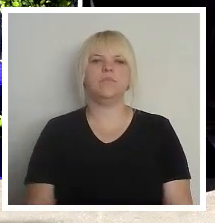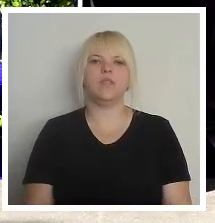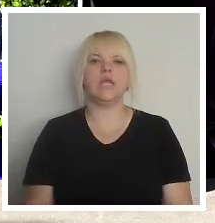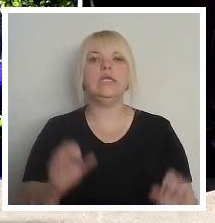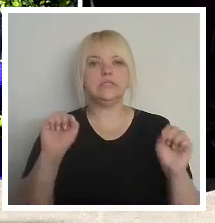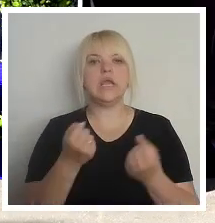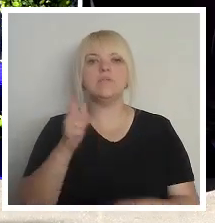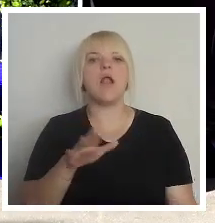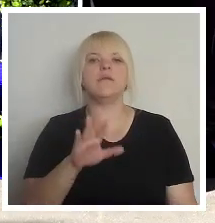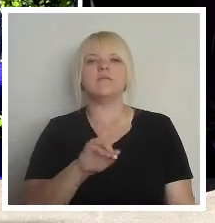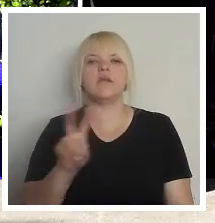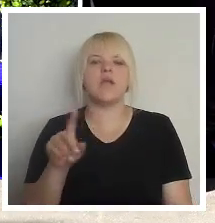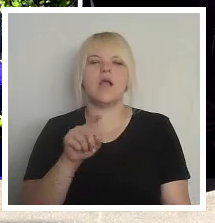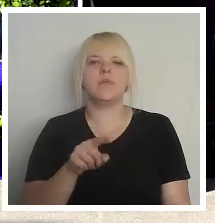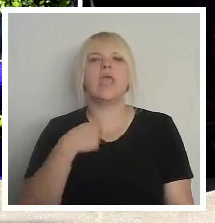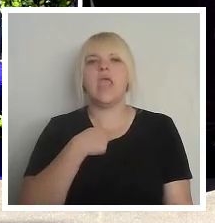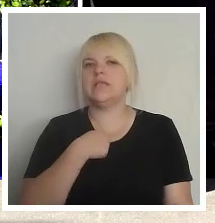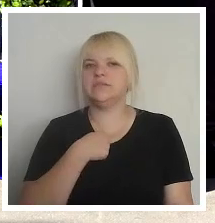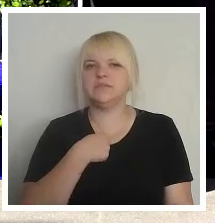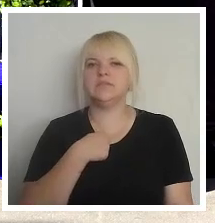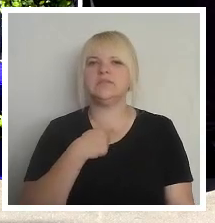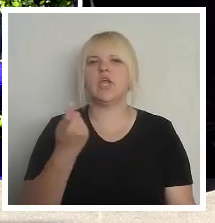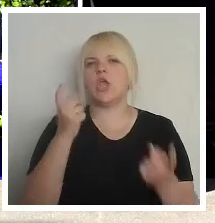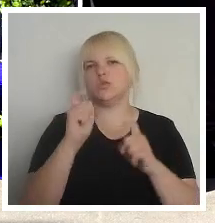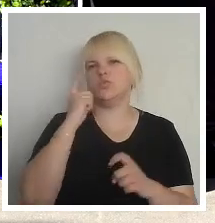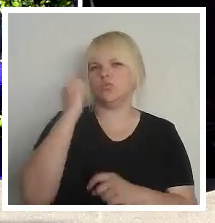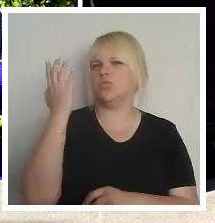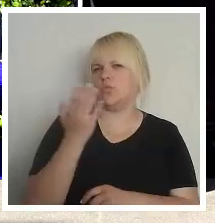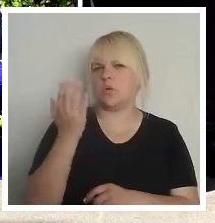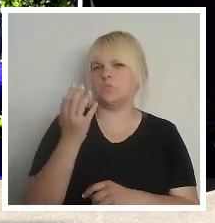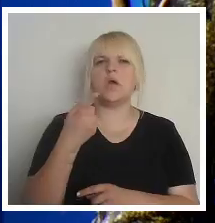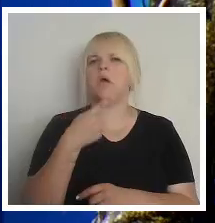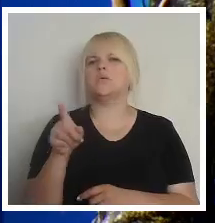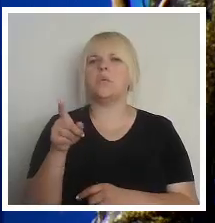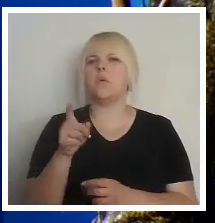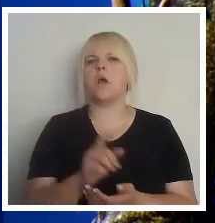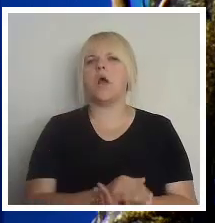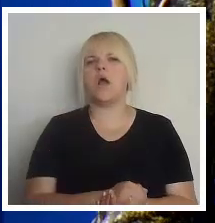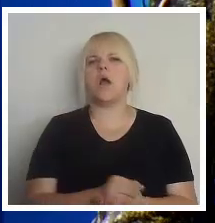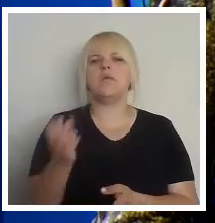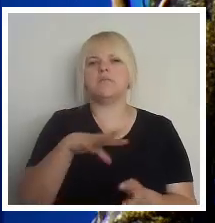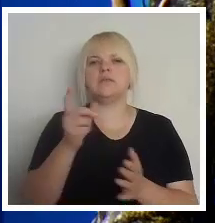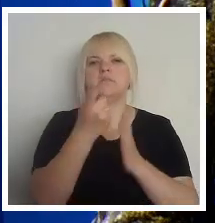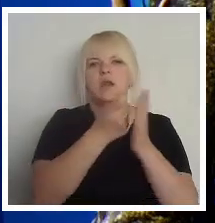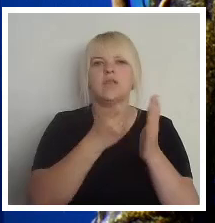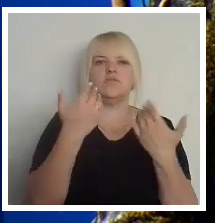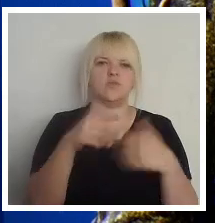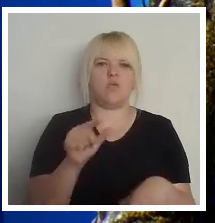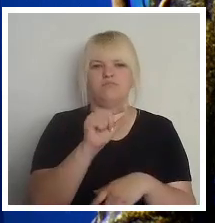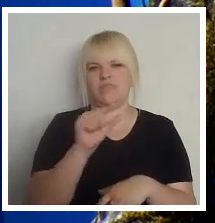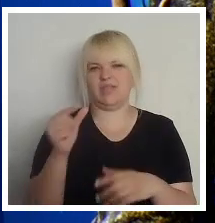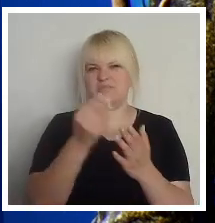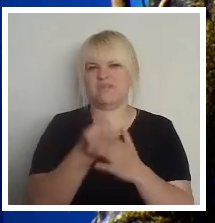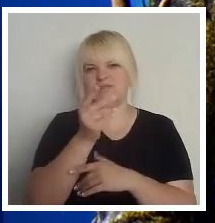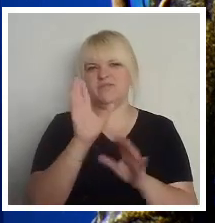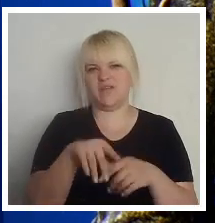Ziemeļlatvijas pie? Es sēžu un domāju, ko mēs prasot, jo tā tik minimāla maksa varētu